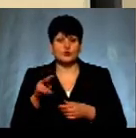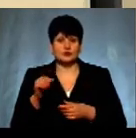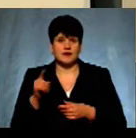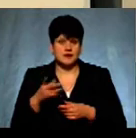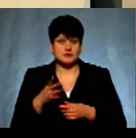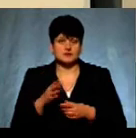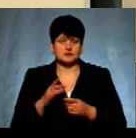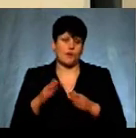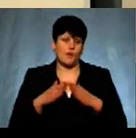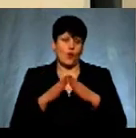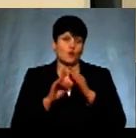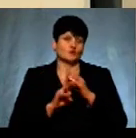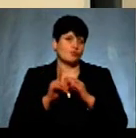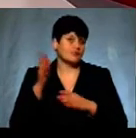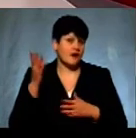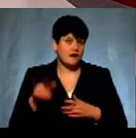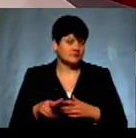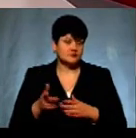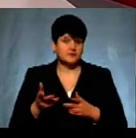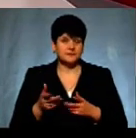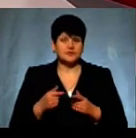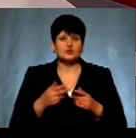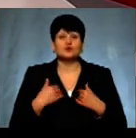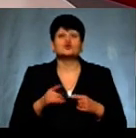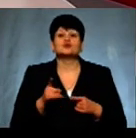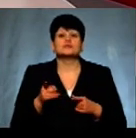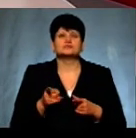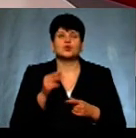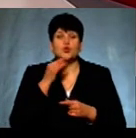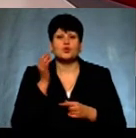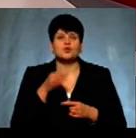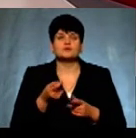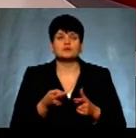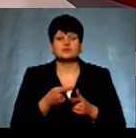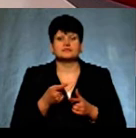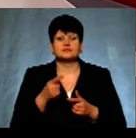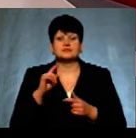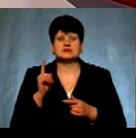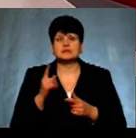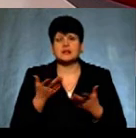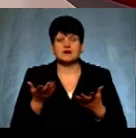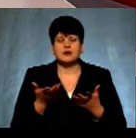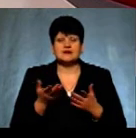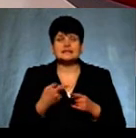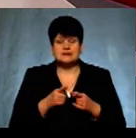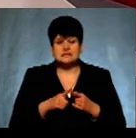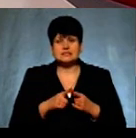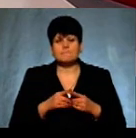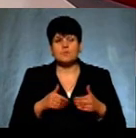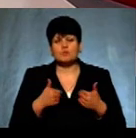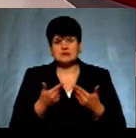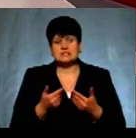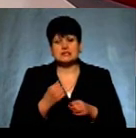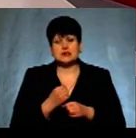користується попитом на нашому ринку праці. І що тоді з того досвіду чи знань людини? Звичайно, це ринок праці. Звичайно, чи ті пропозиції, ті умови, які